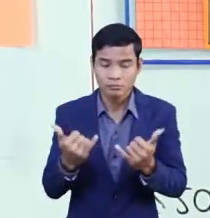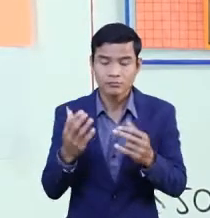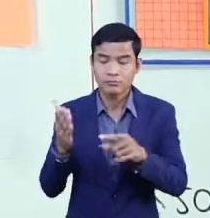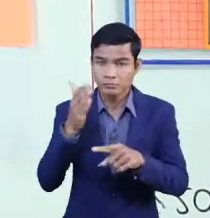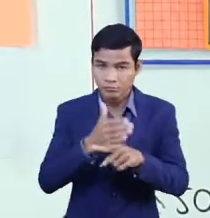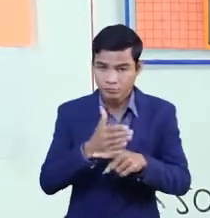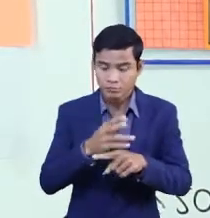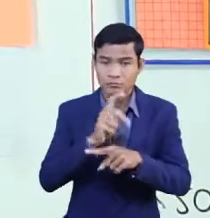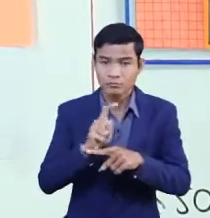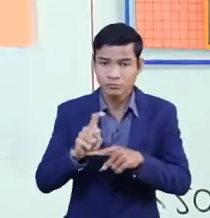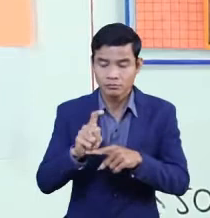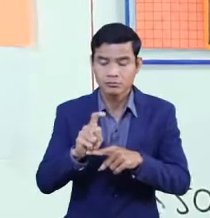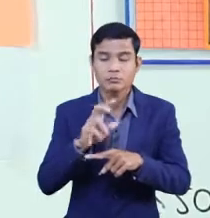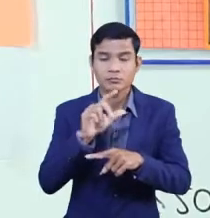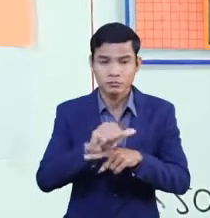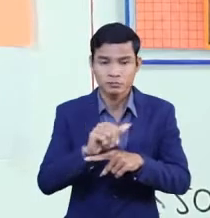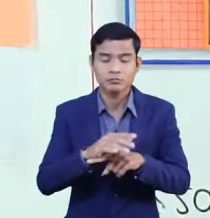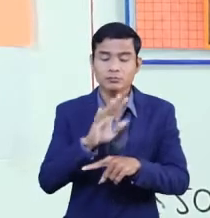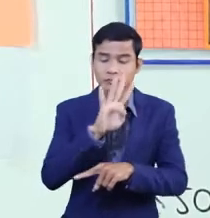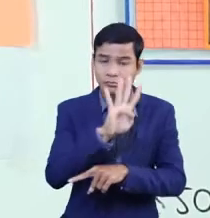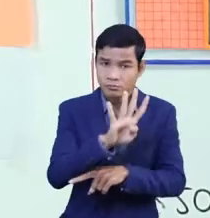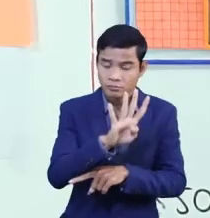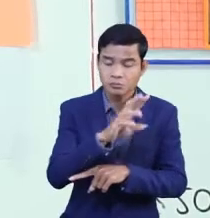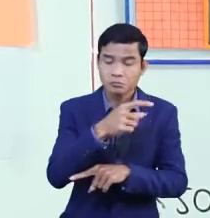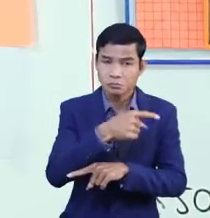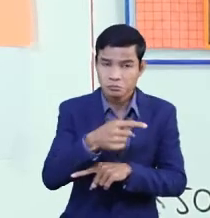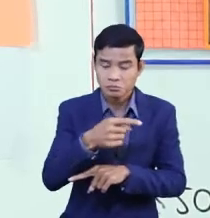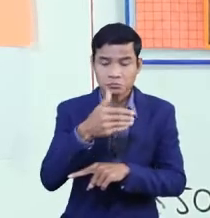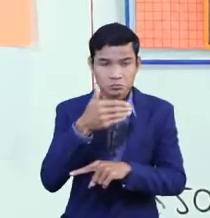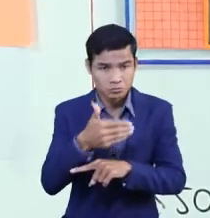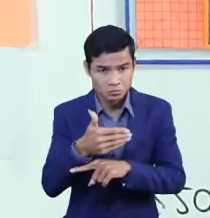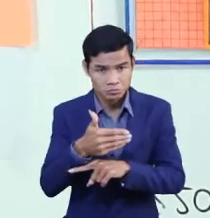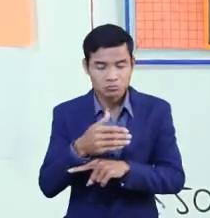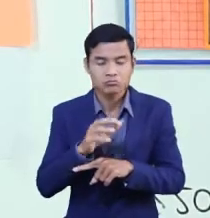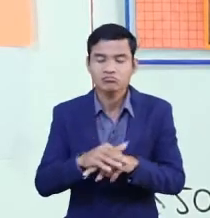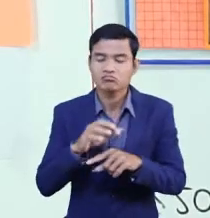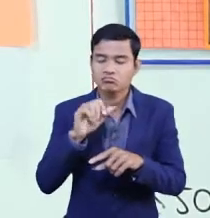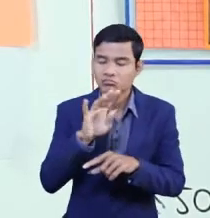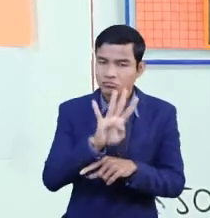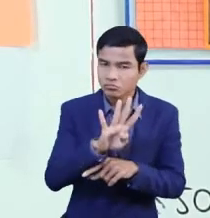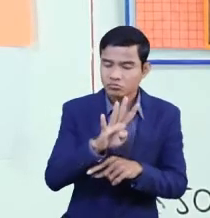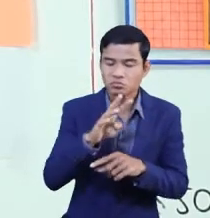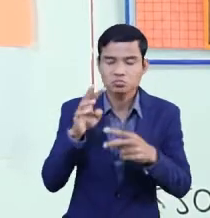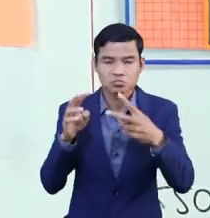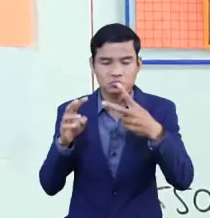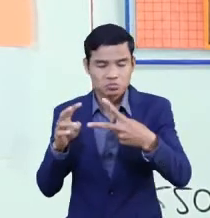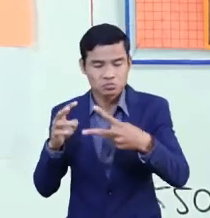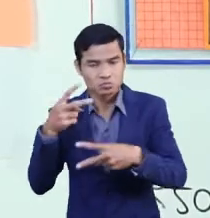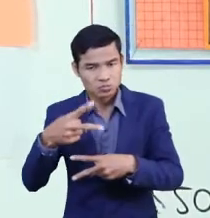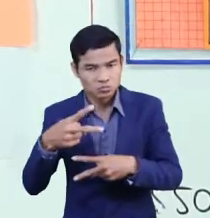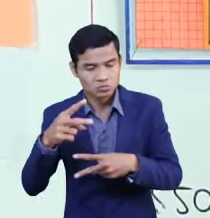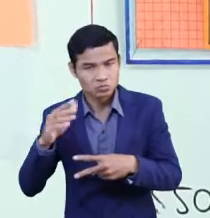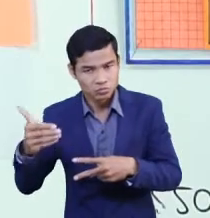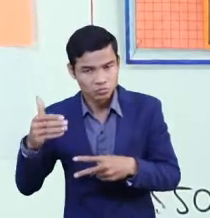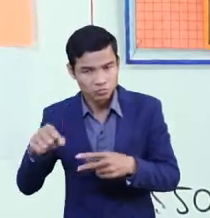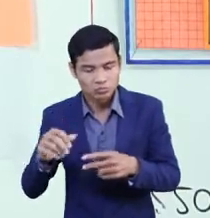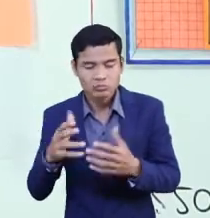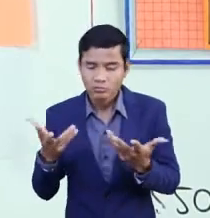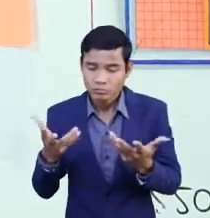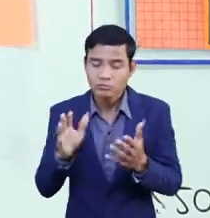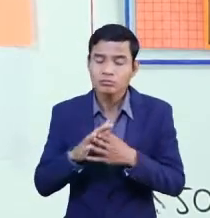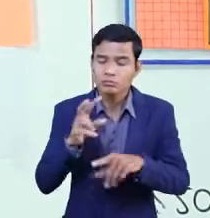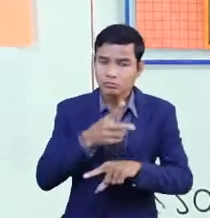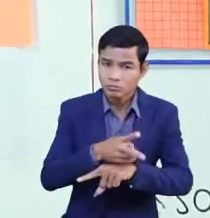ចា4 4ធំជាង9ឬតូចជាងកូនចាតូចជាងអញ្ចឹងដកមិនបានទេយើងត្រូវធ្វើម៉េចកូនចា